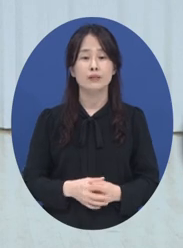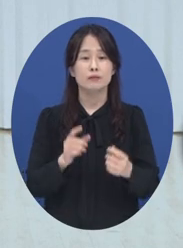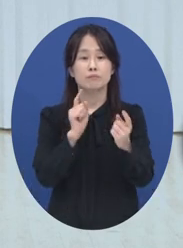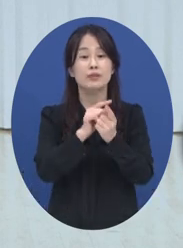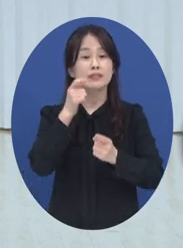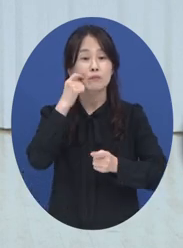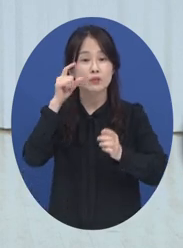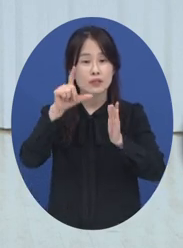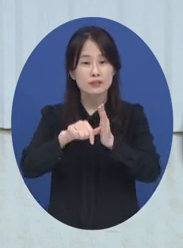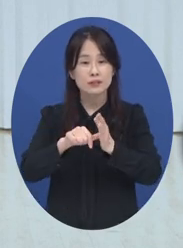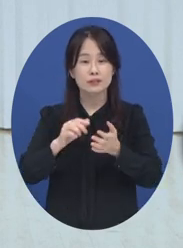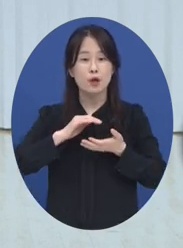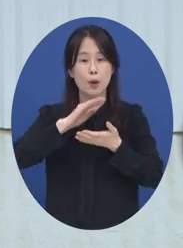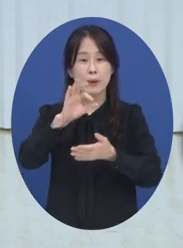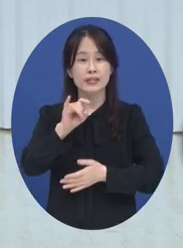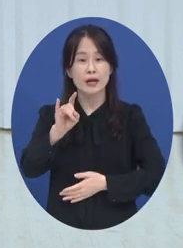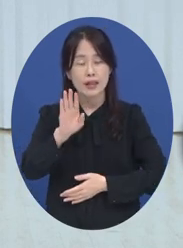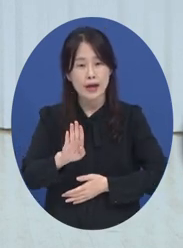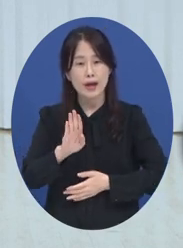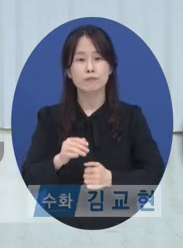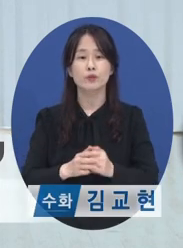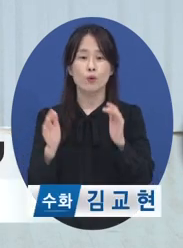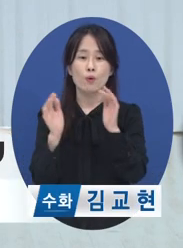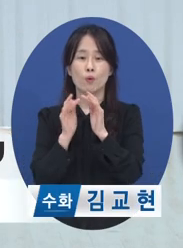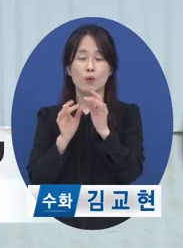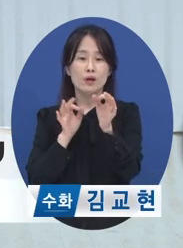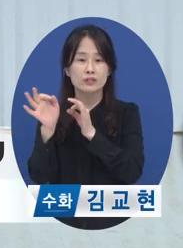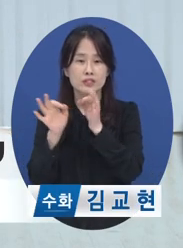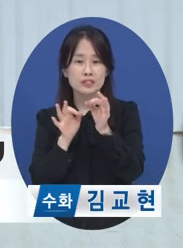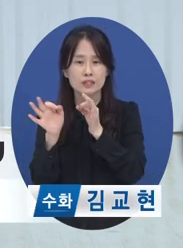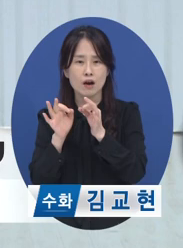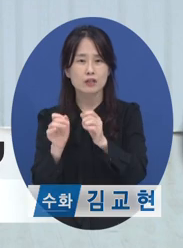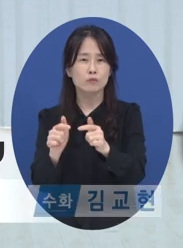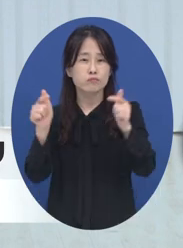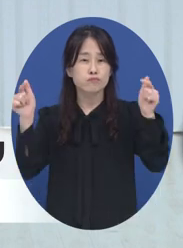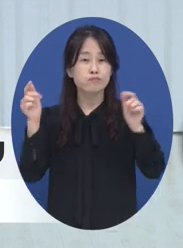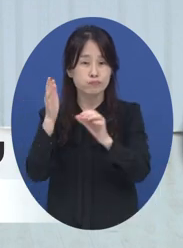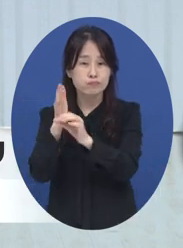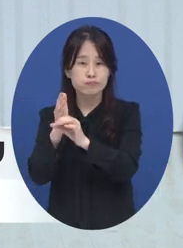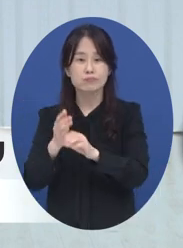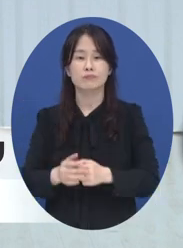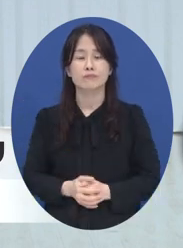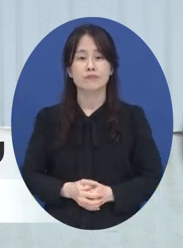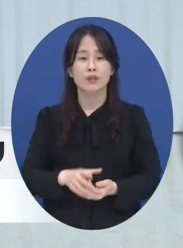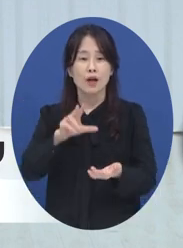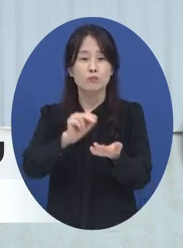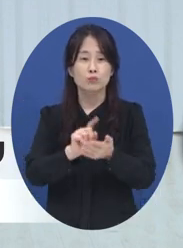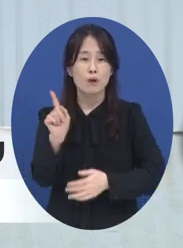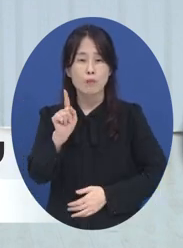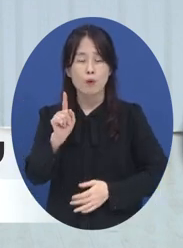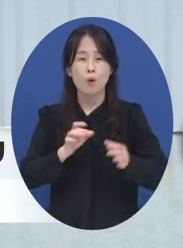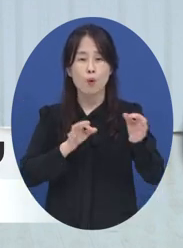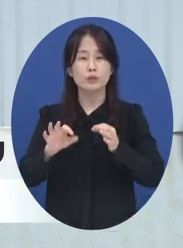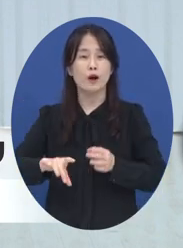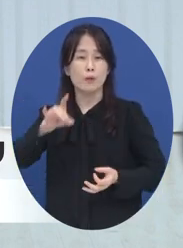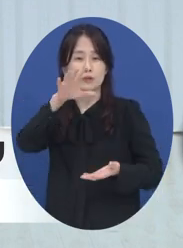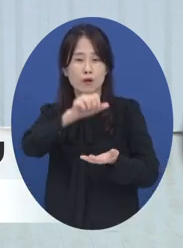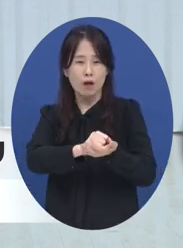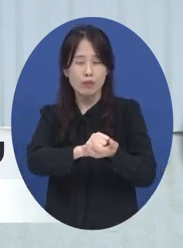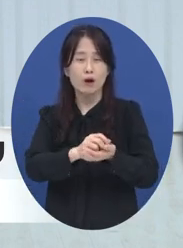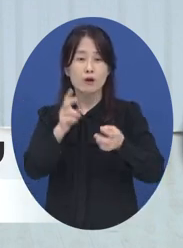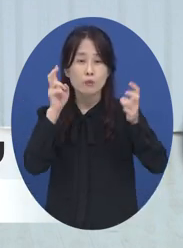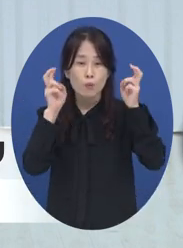언 택트 시대를 맞아 배달중 계획과 오픈마켓 같은 온라인 플랫폼 시장에 커지고 있는데요 문제는 시장을 먼저